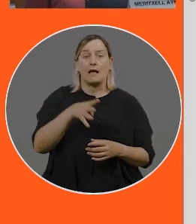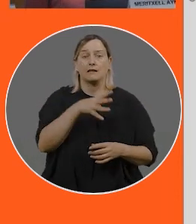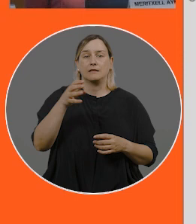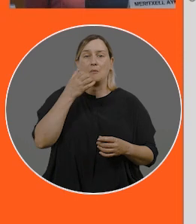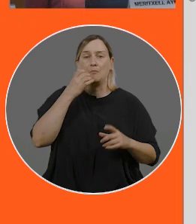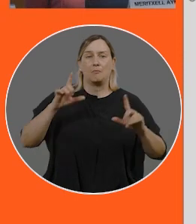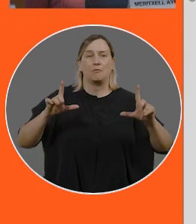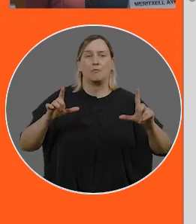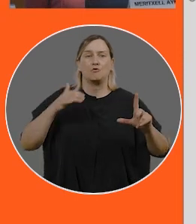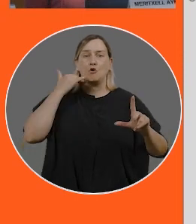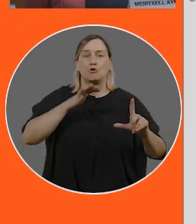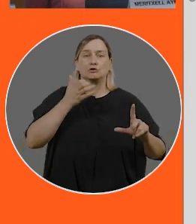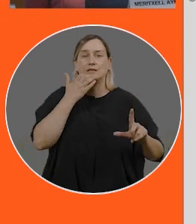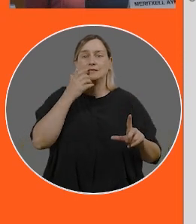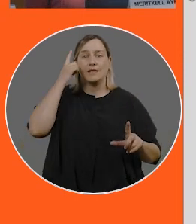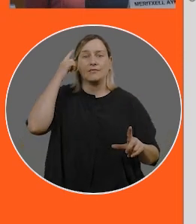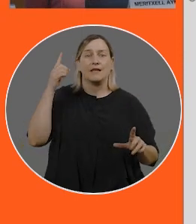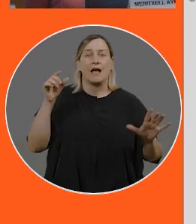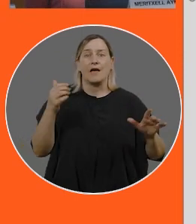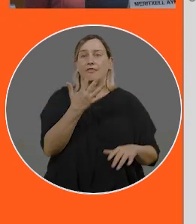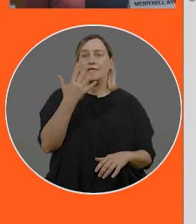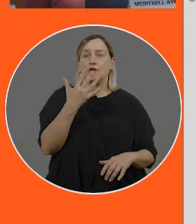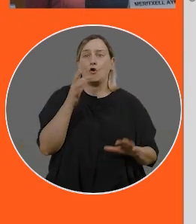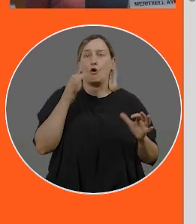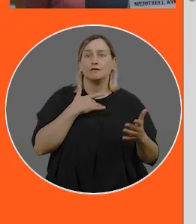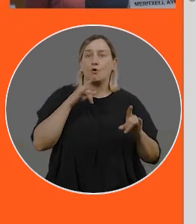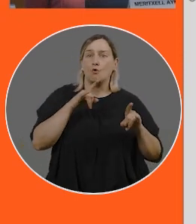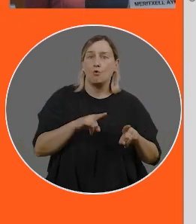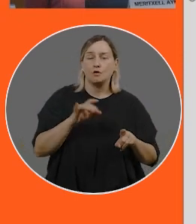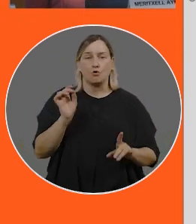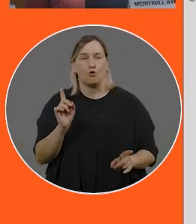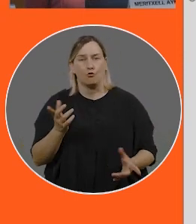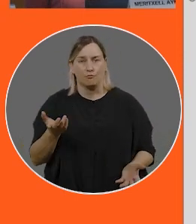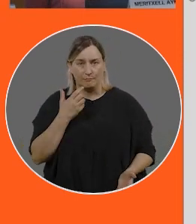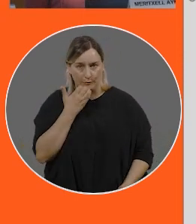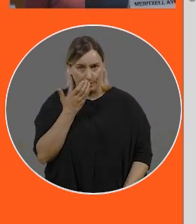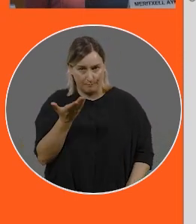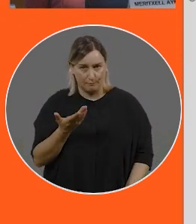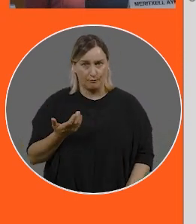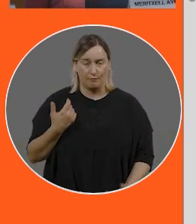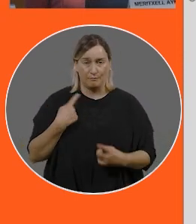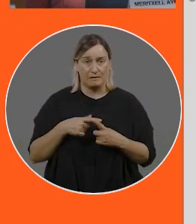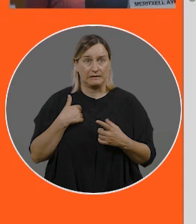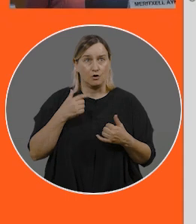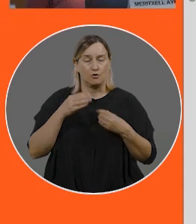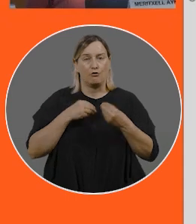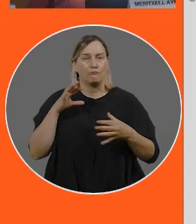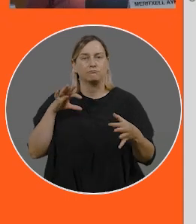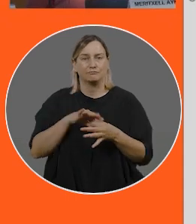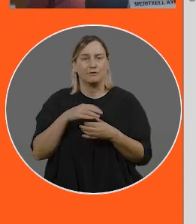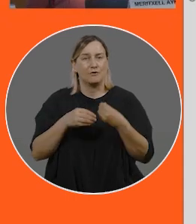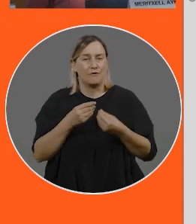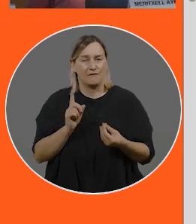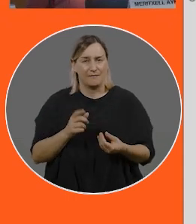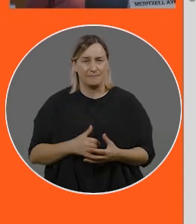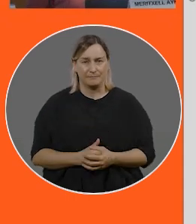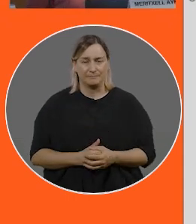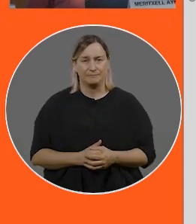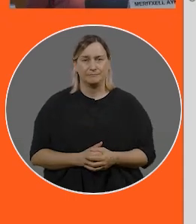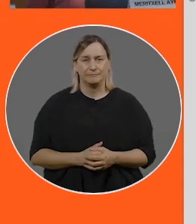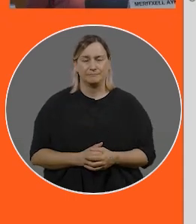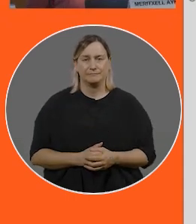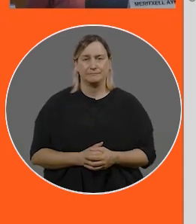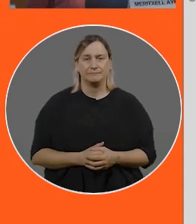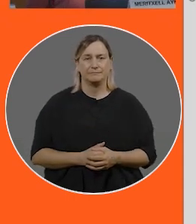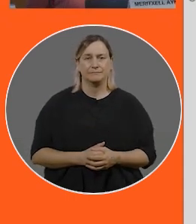jo no sabré si el dia 5 és dilluns o no, val? Perquè no està fent aquesta relació, aquestes coordenades. Aquí,